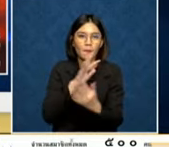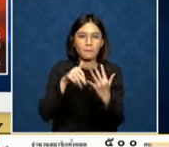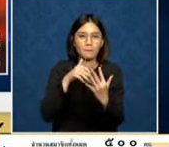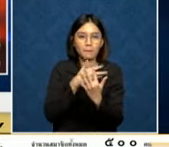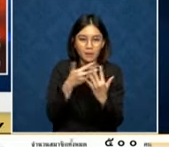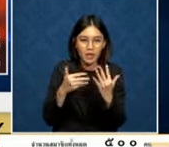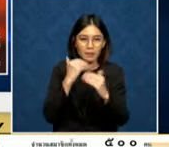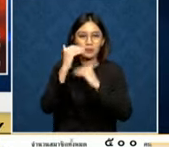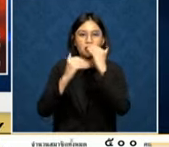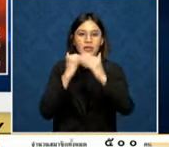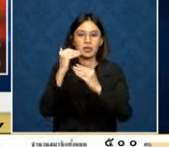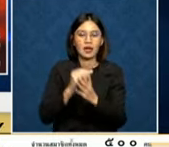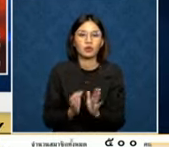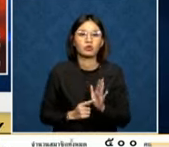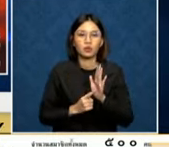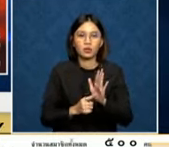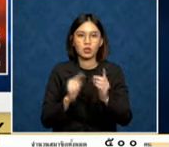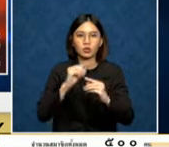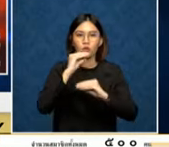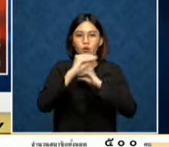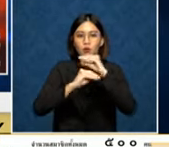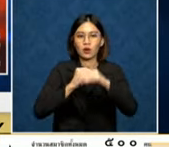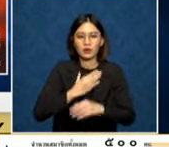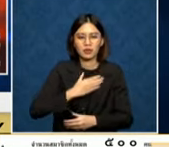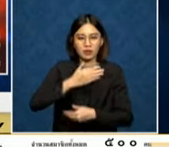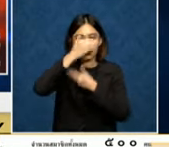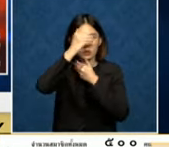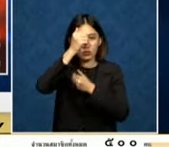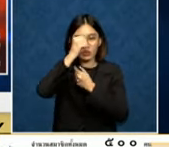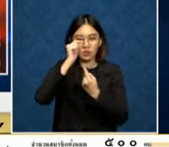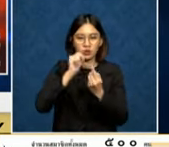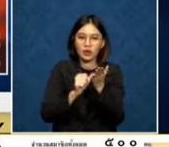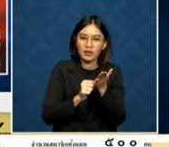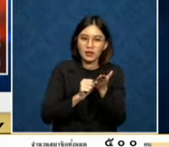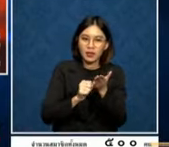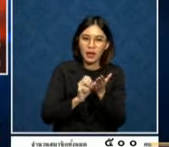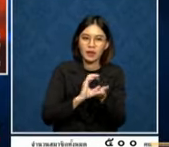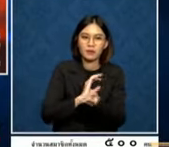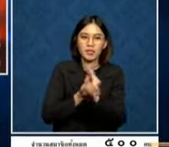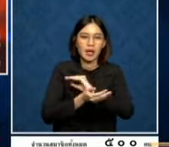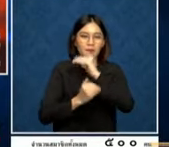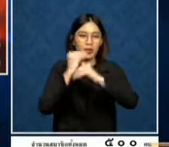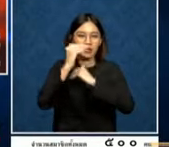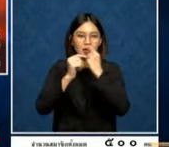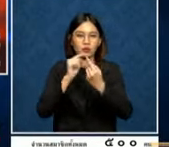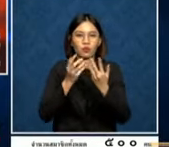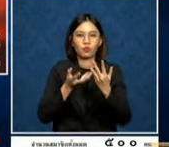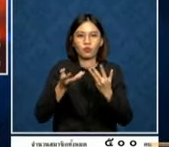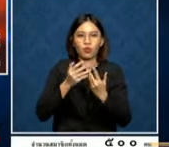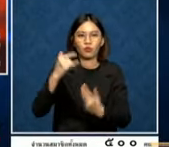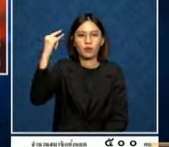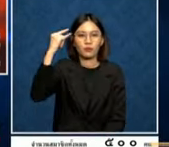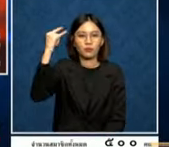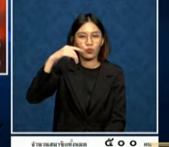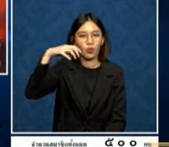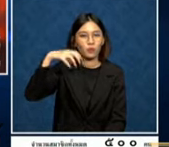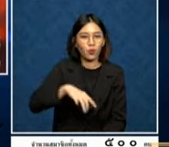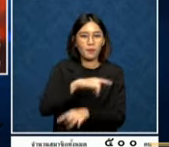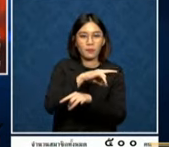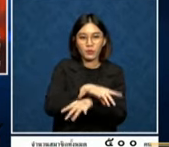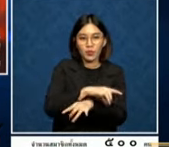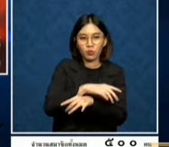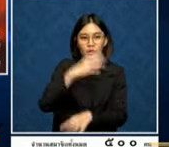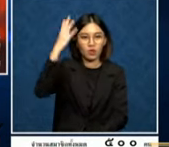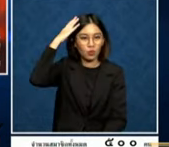เที่ยวเชิงพื้นที่อย่างเช่นนะคะโครงการที่ดิฉันสนใจมากคือการปรับปรุงและพัฒนาเพื่อยกระดับสนามบินเพชรหัวหินค่ะ